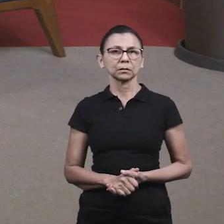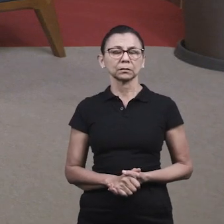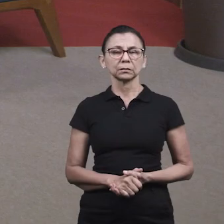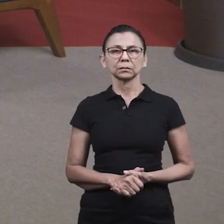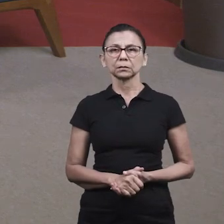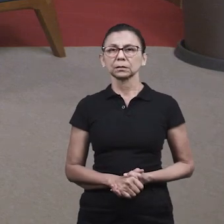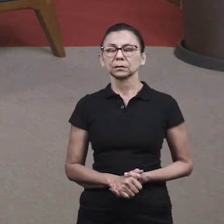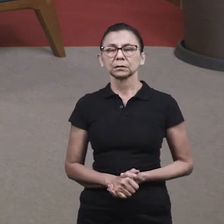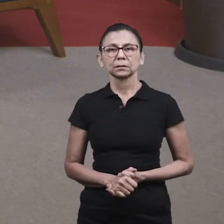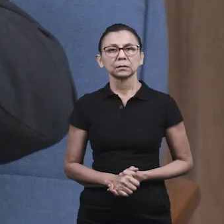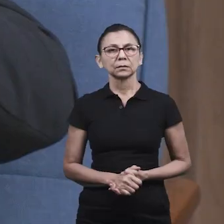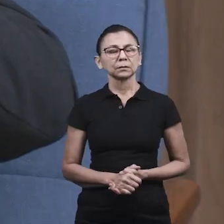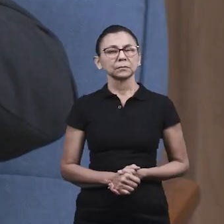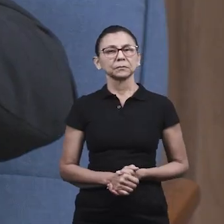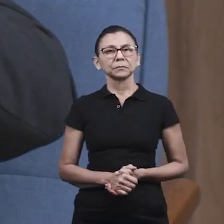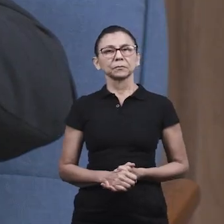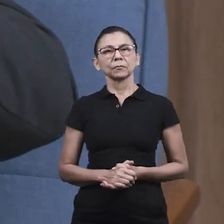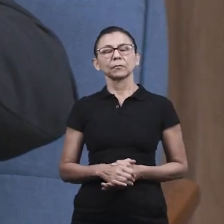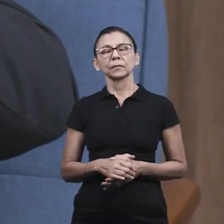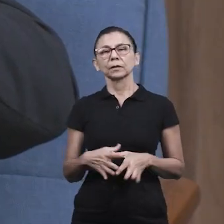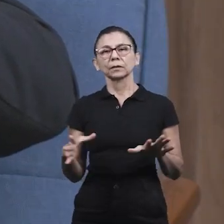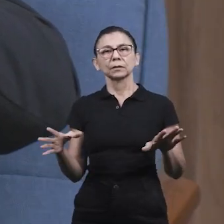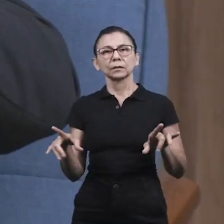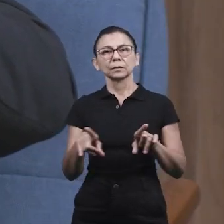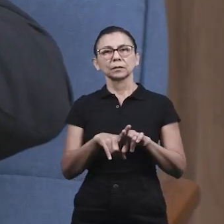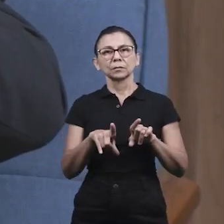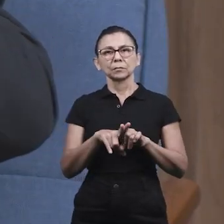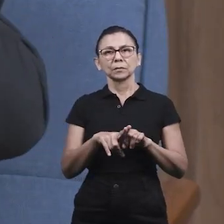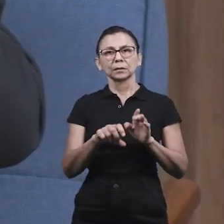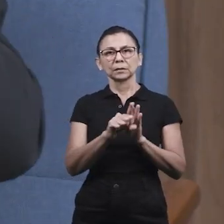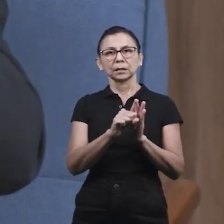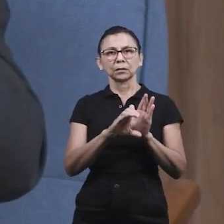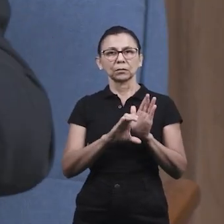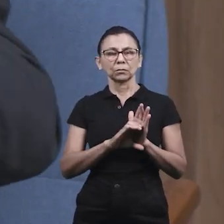s'est passée au XVIe siècle et a été